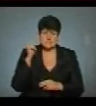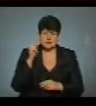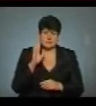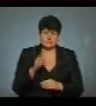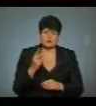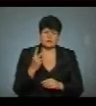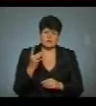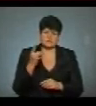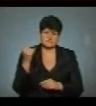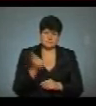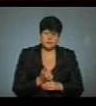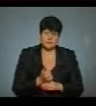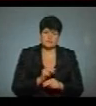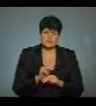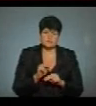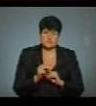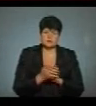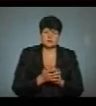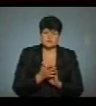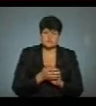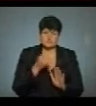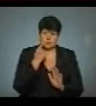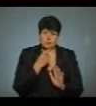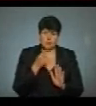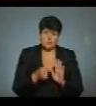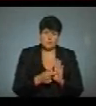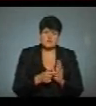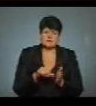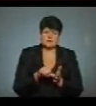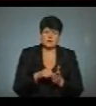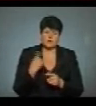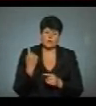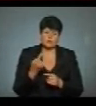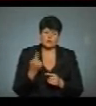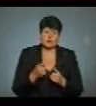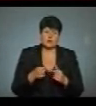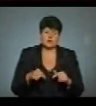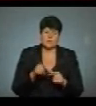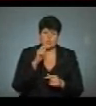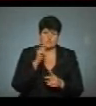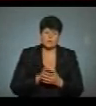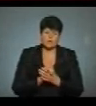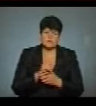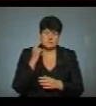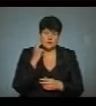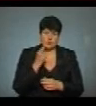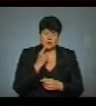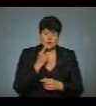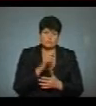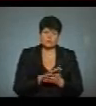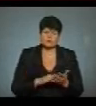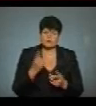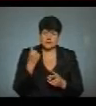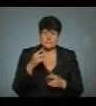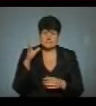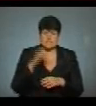проводитимуть 2 рази на тиждень. Викладають жестову мову представники обласної організації Українського товариства глухих. Триває одне заняття